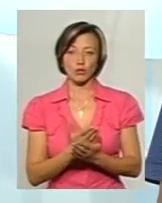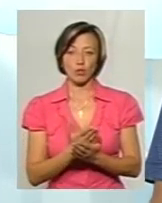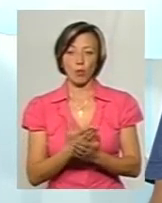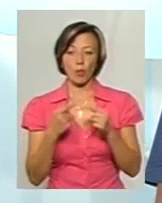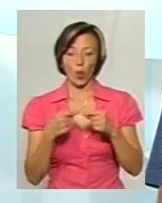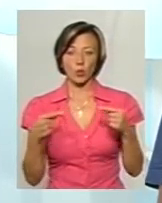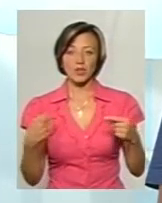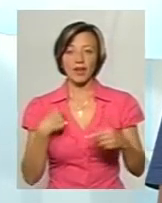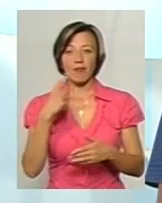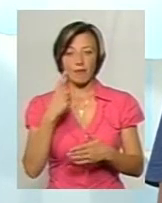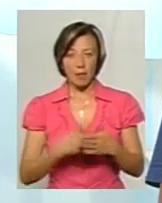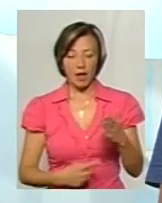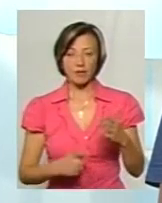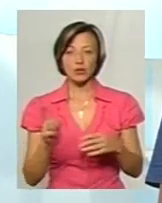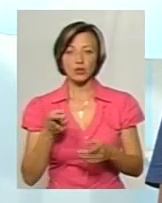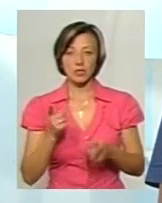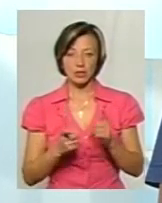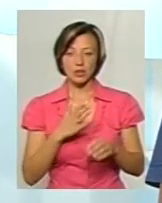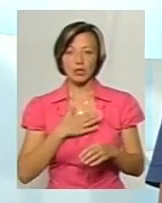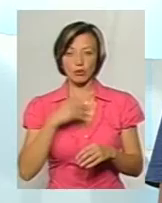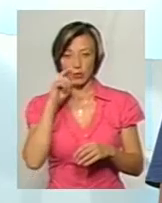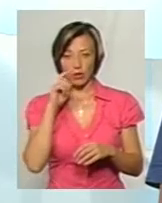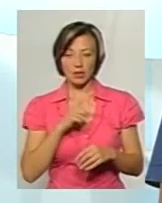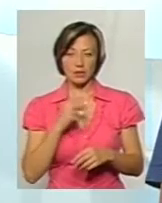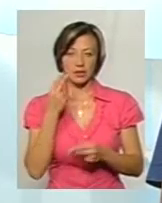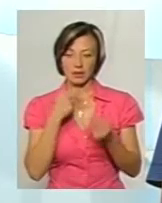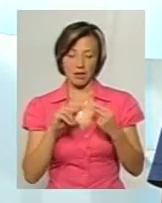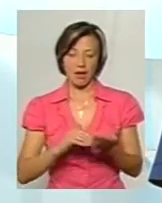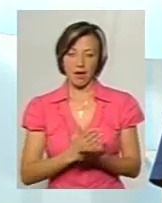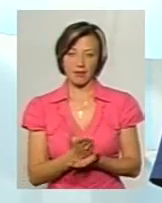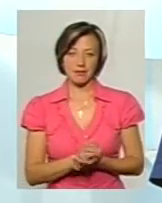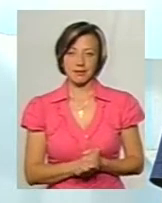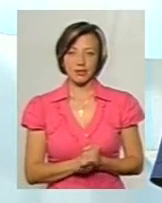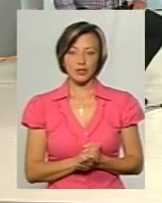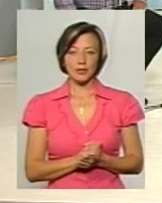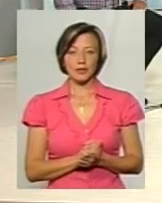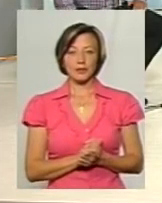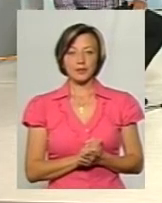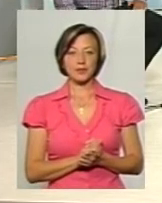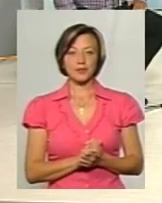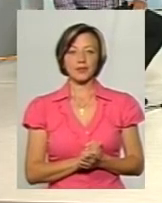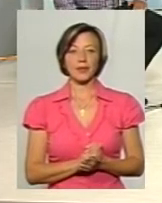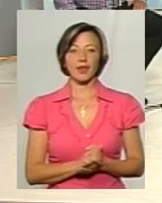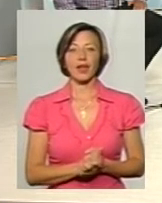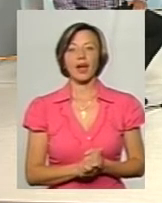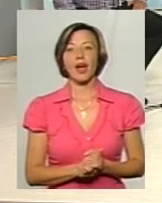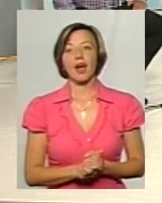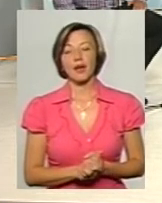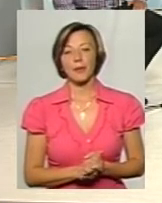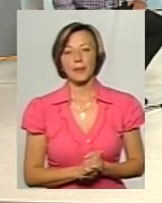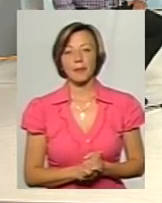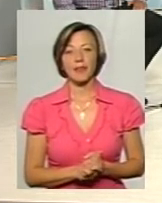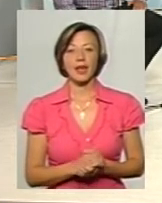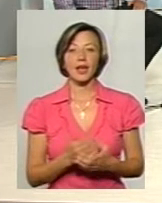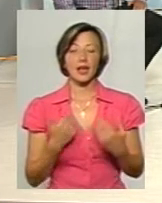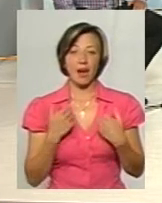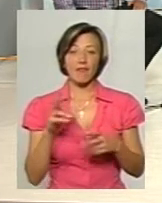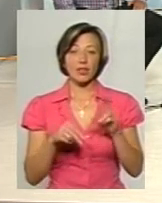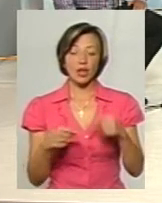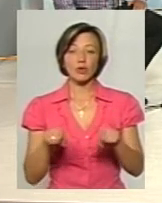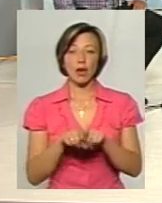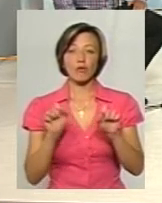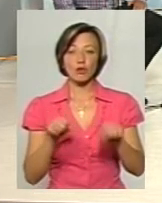І я впевнений, що дійсно наше українське, воно саме якісне. Чи може бути цей слоган для України прийнятий? Я вважаю, що може, але